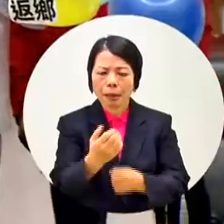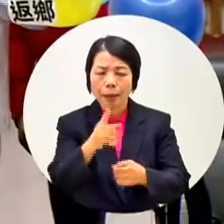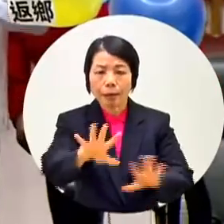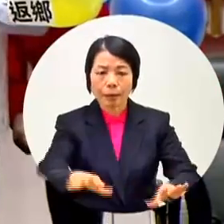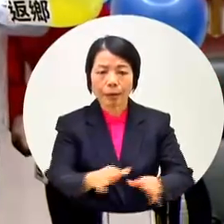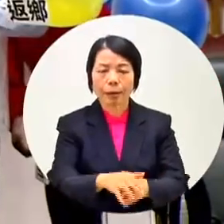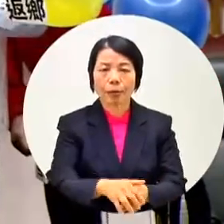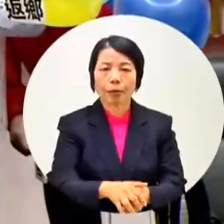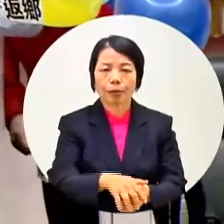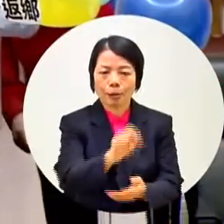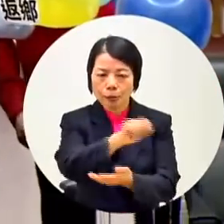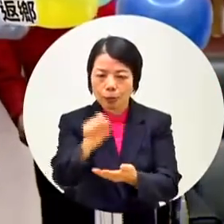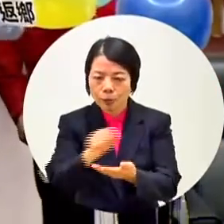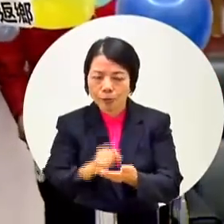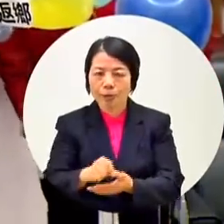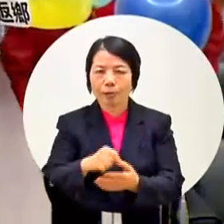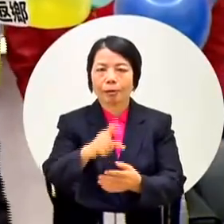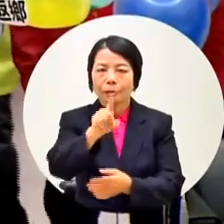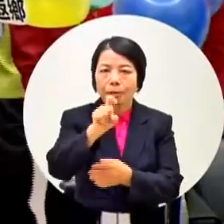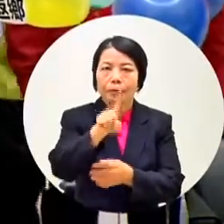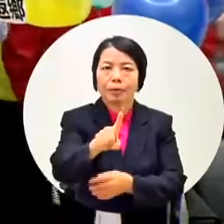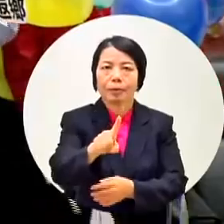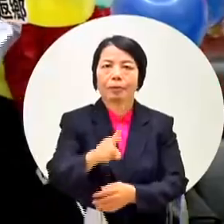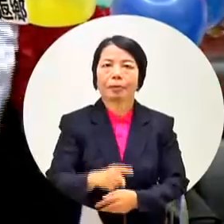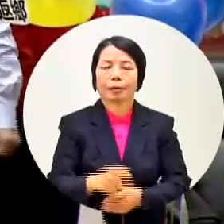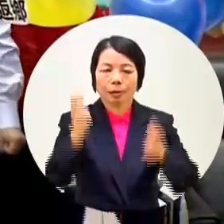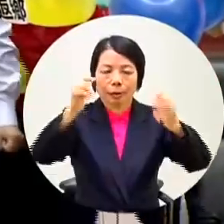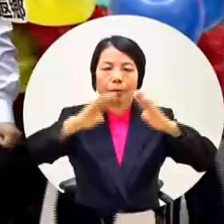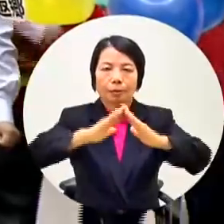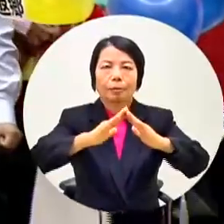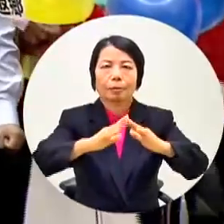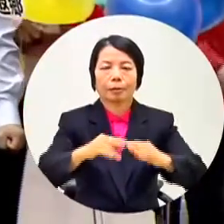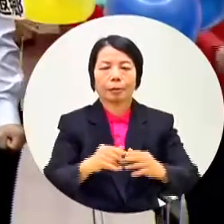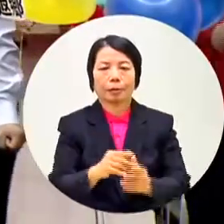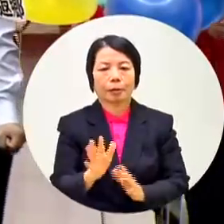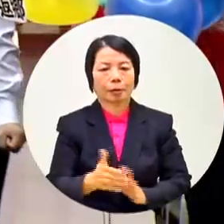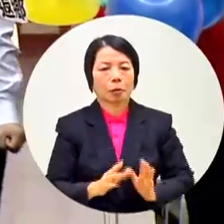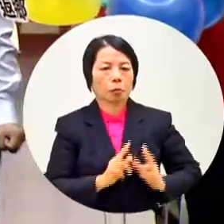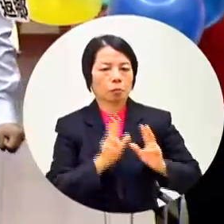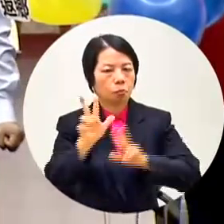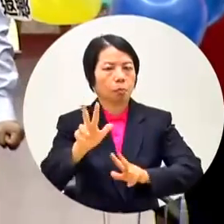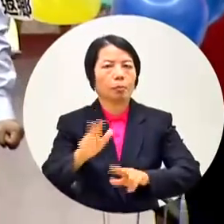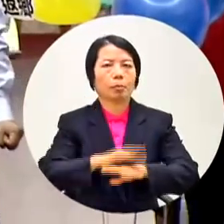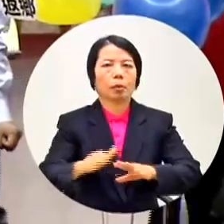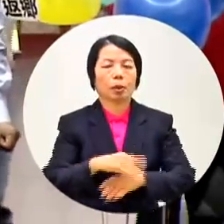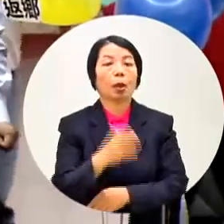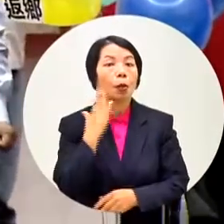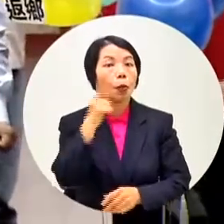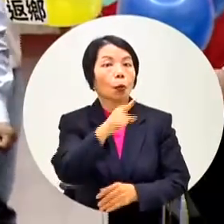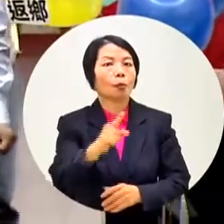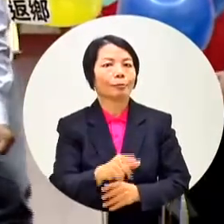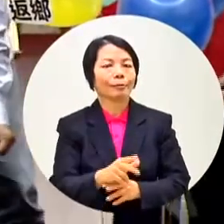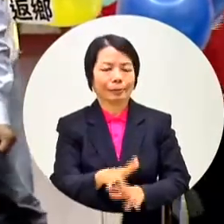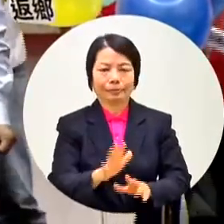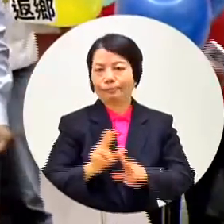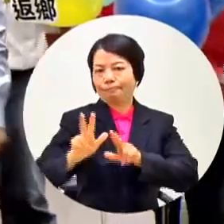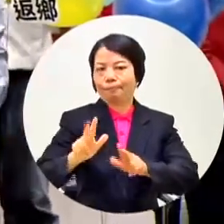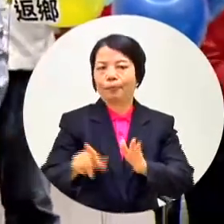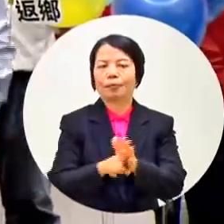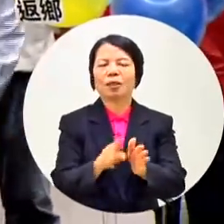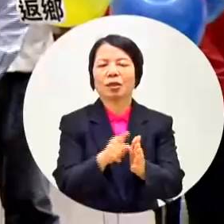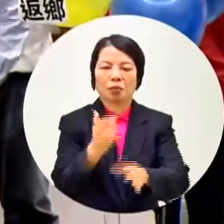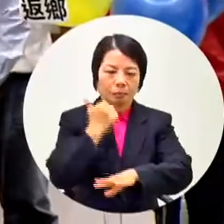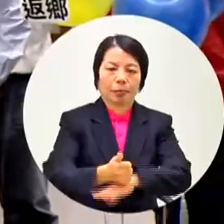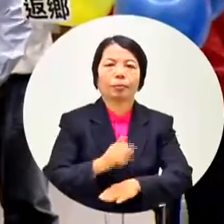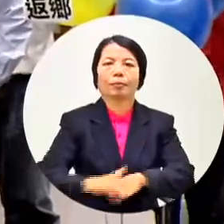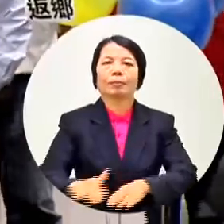先。 高雄人爱坦白的市场，我你讲，你就是安尼水贵，人在欣赏，在调。来，你讲。 恁这议员啊，啊 就是。无啦，